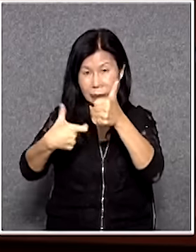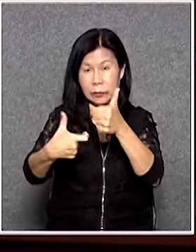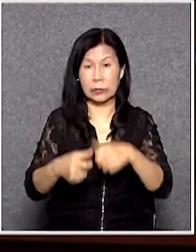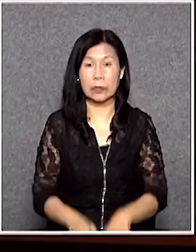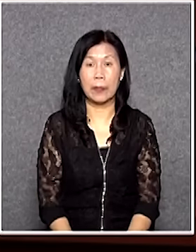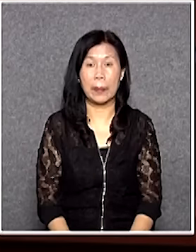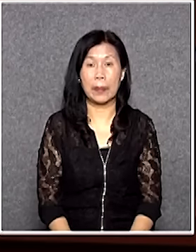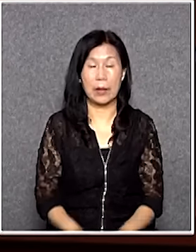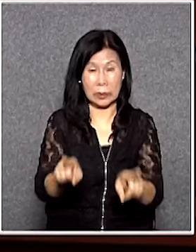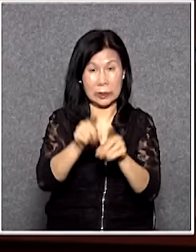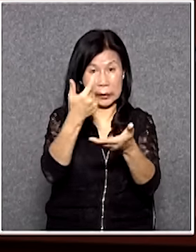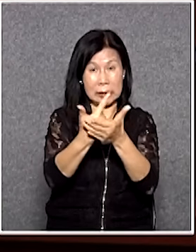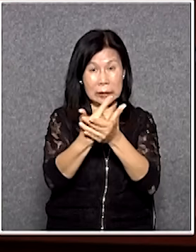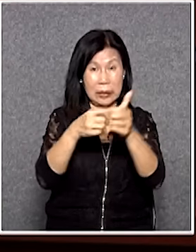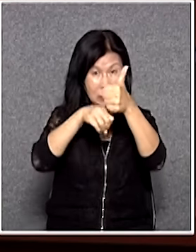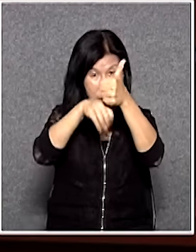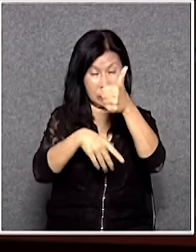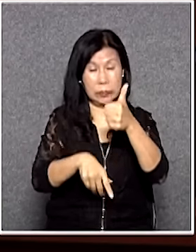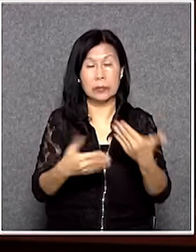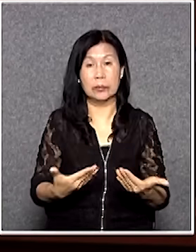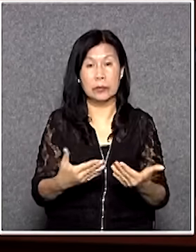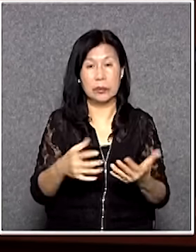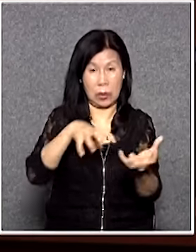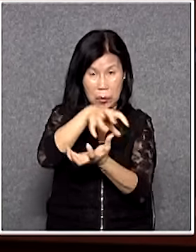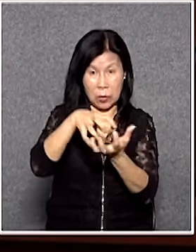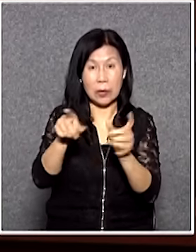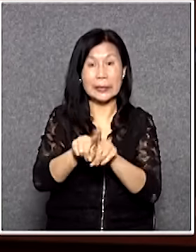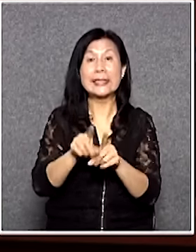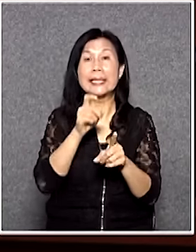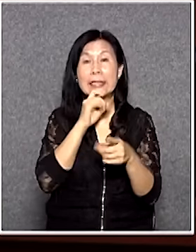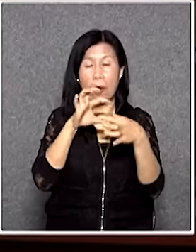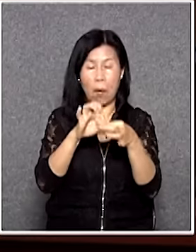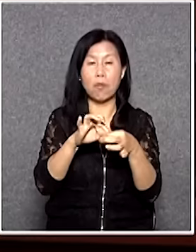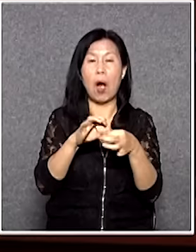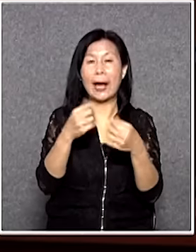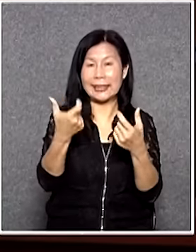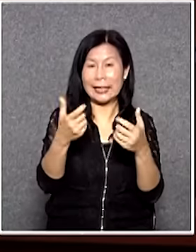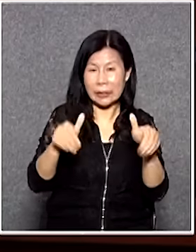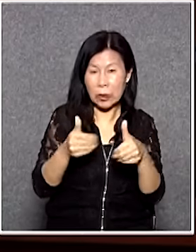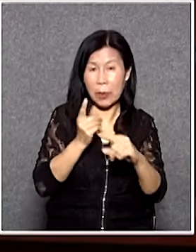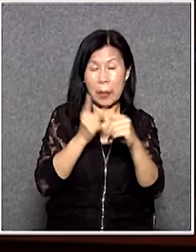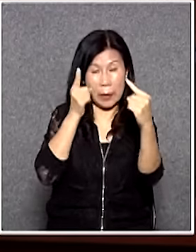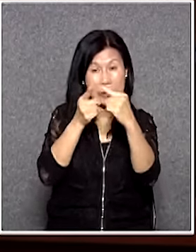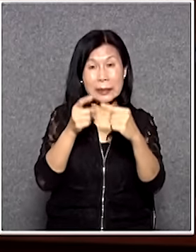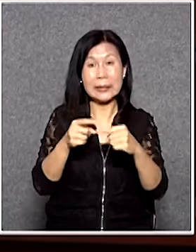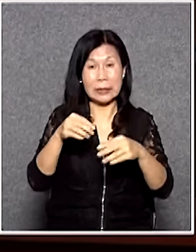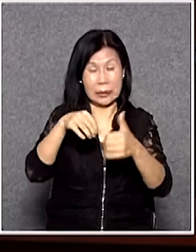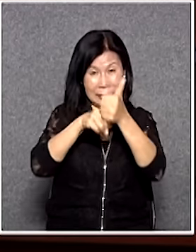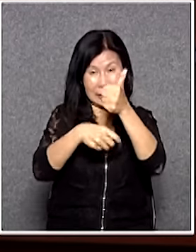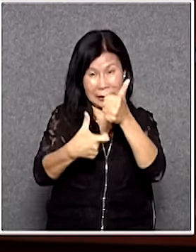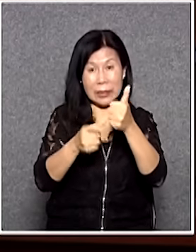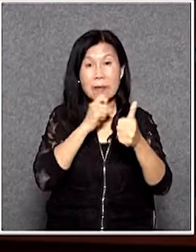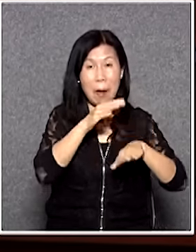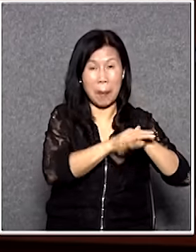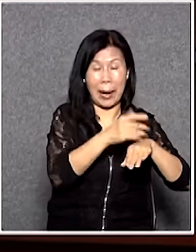当中这个核心累积基金呢是属于混合资产成分的基金，目标就是将成分基金的净资产